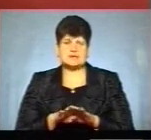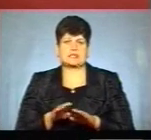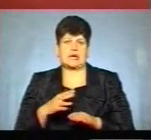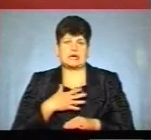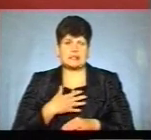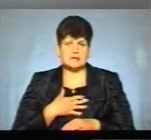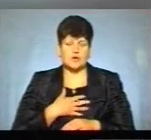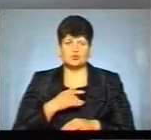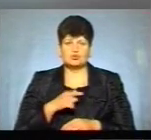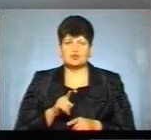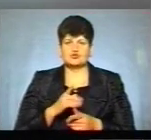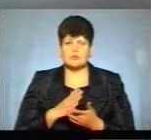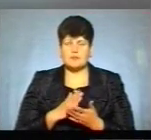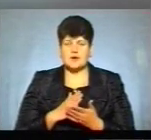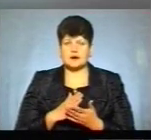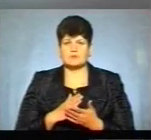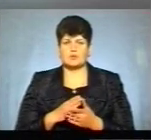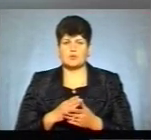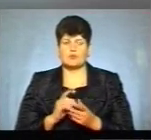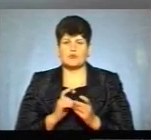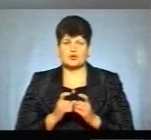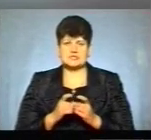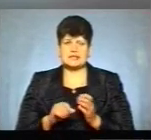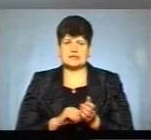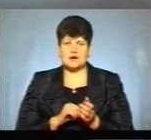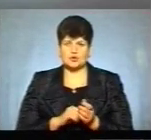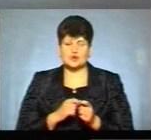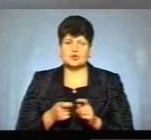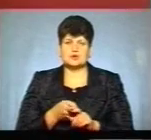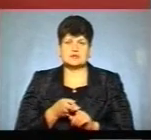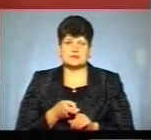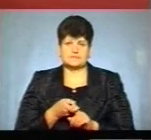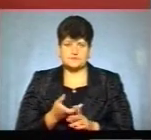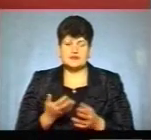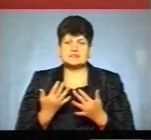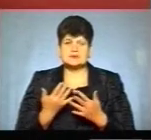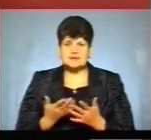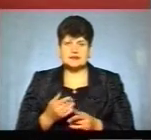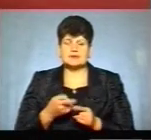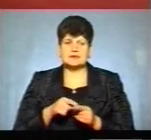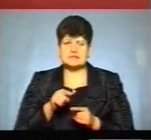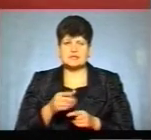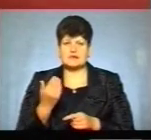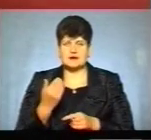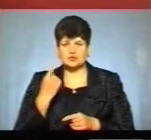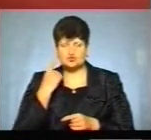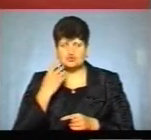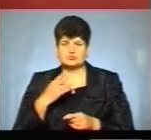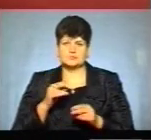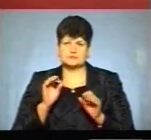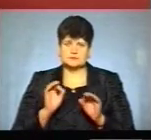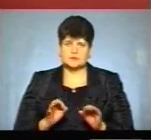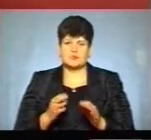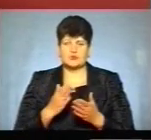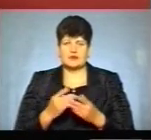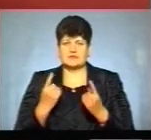що ми маємо в першу чергу боротися із наркозлочинністю. Наскільки такі аргументи, на вашу думку, виправдані про те, що є великі